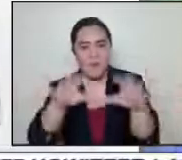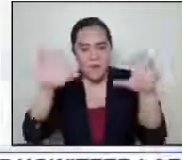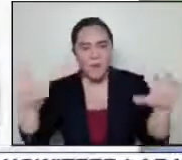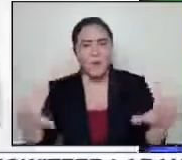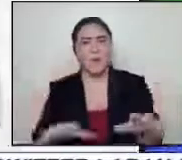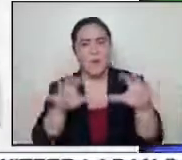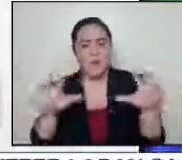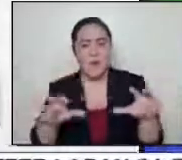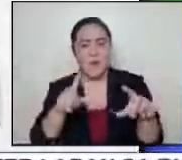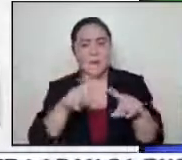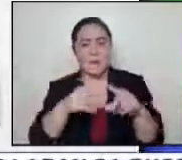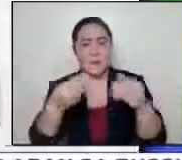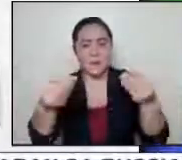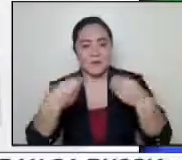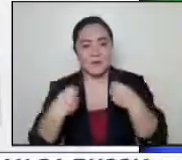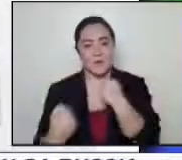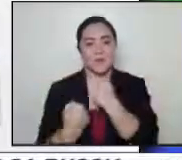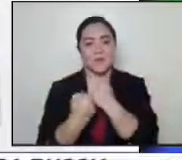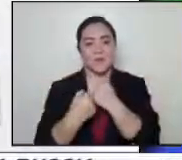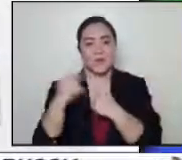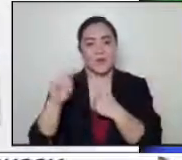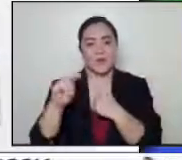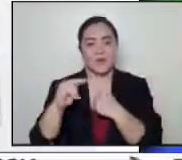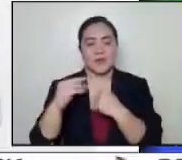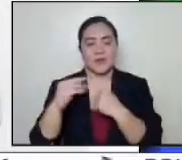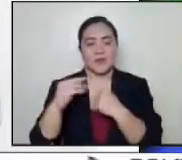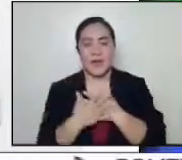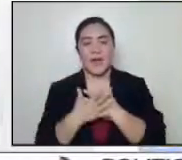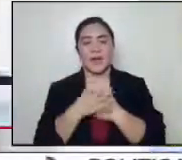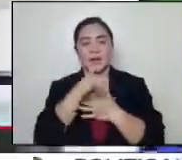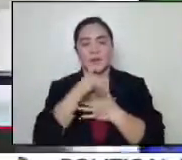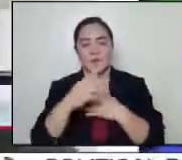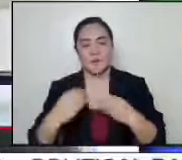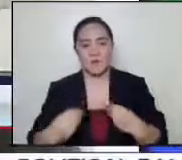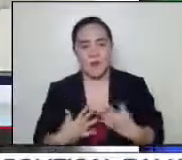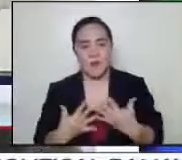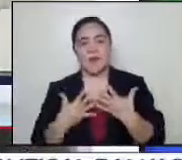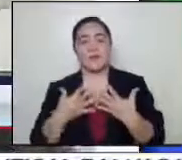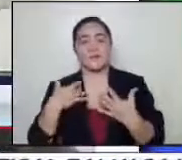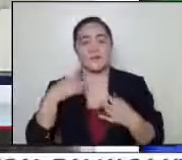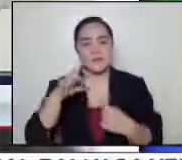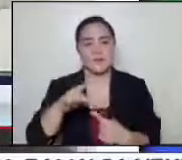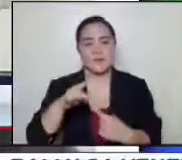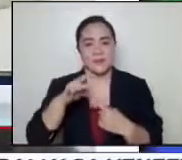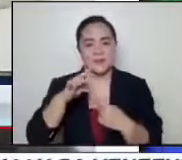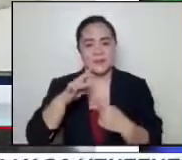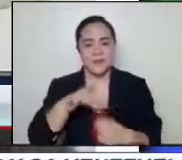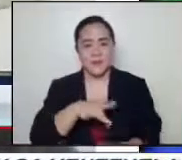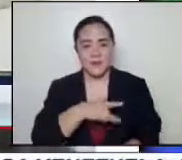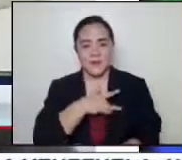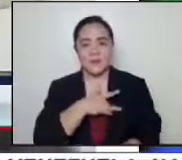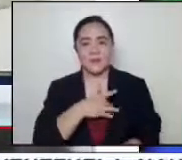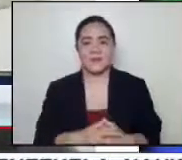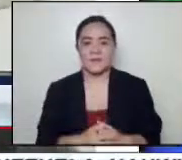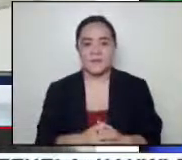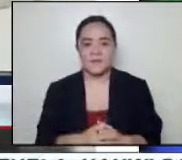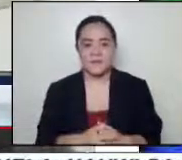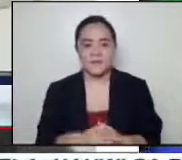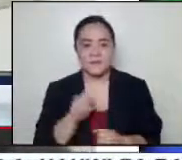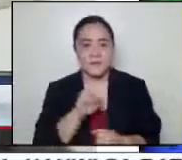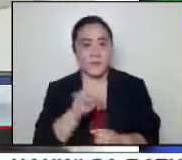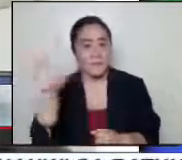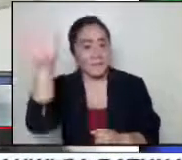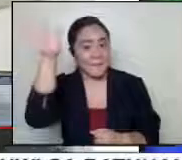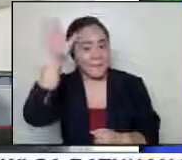need. Pinaramdam niya sa amin na we are special. Ikaw ang nagbigay ng